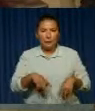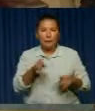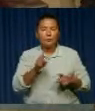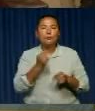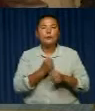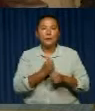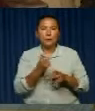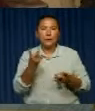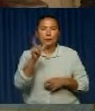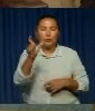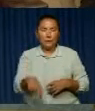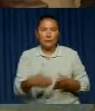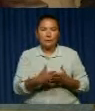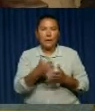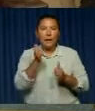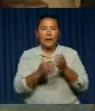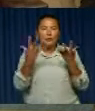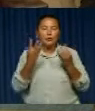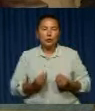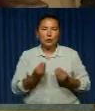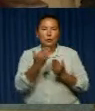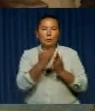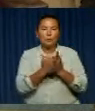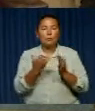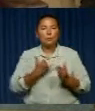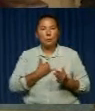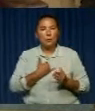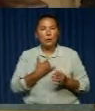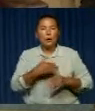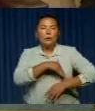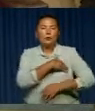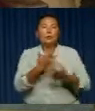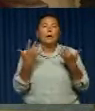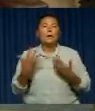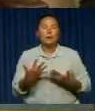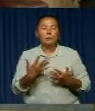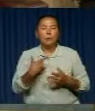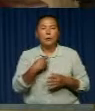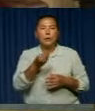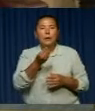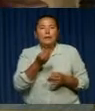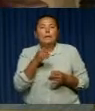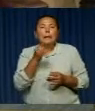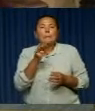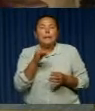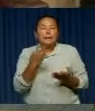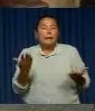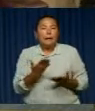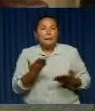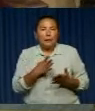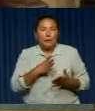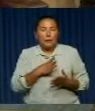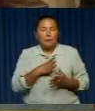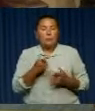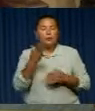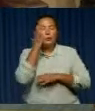ол кісі? Біріншіден, күнделік жүргізеді. Менің бүгінгі қызуым қанша? Мен бүгін тәбетім қандай болды? Мен бүгін ұйқым қалай болды?